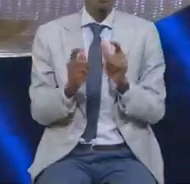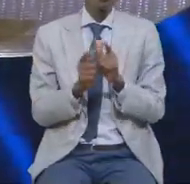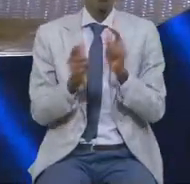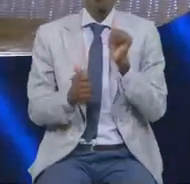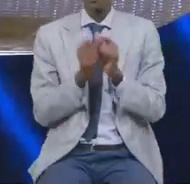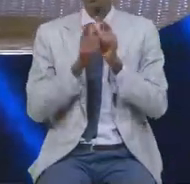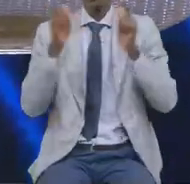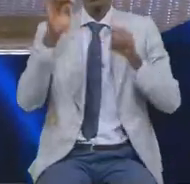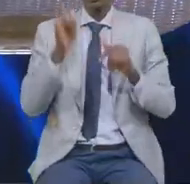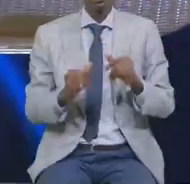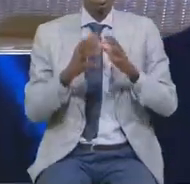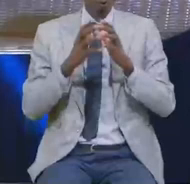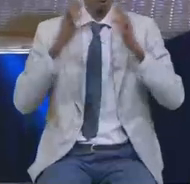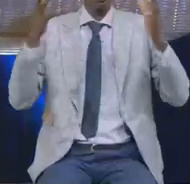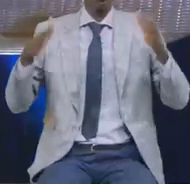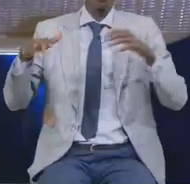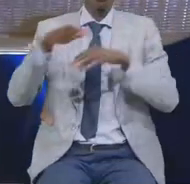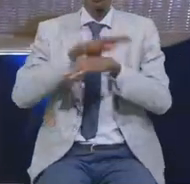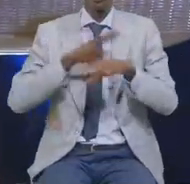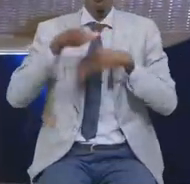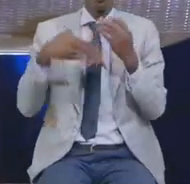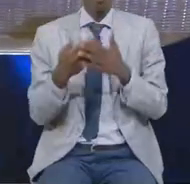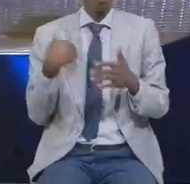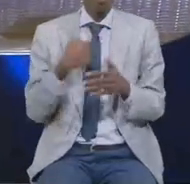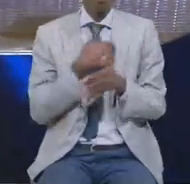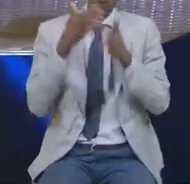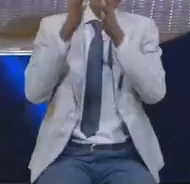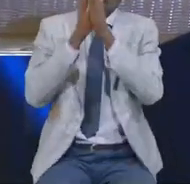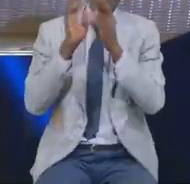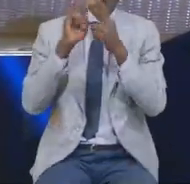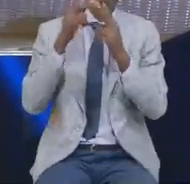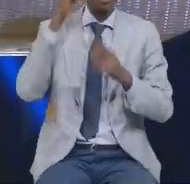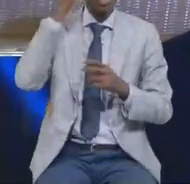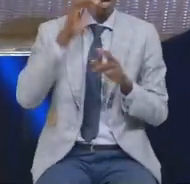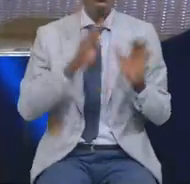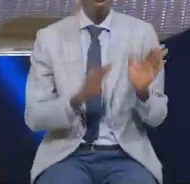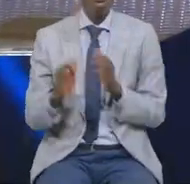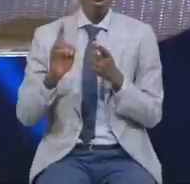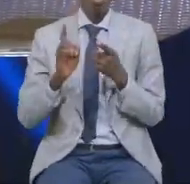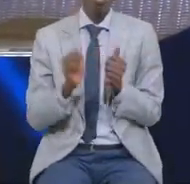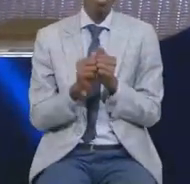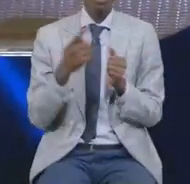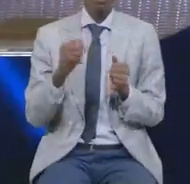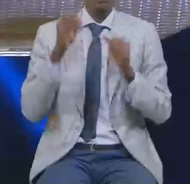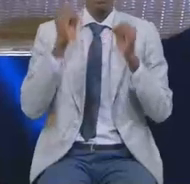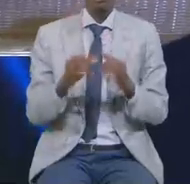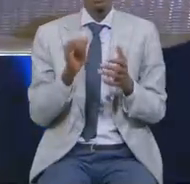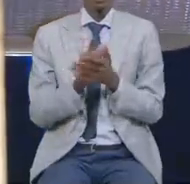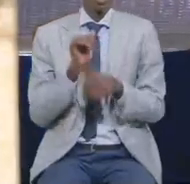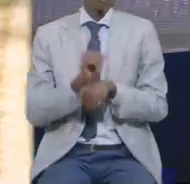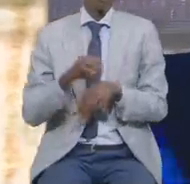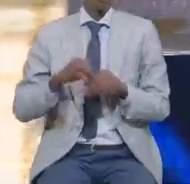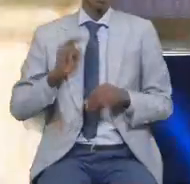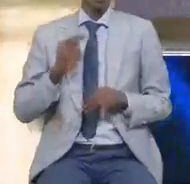Dieu peut faire. Au-delà, il peut faire, il peut faire, il peut faire par la puissance qui agit en nous,